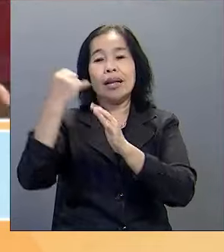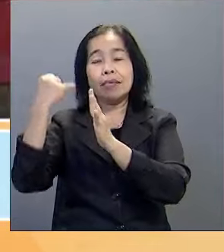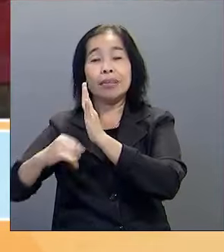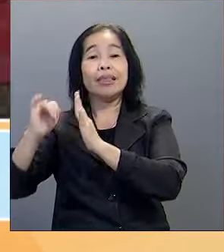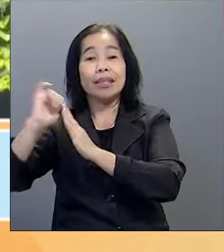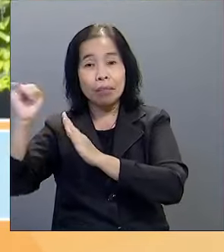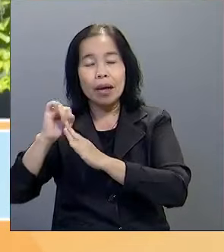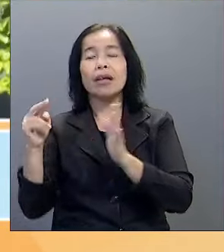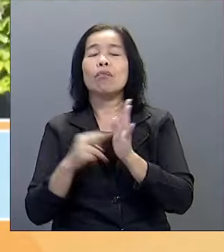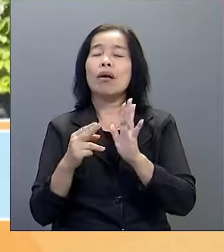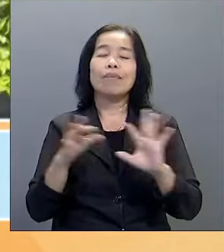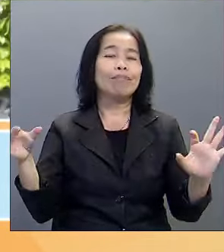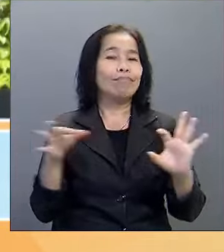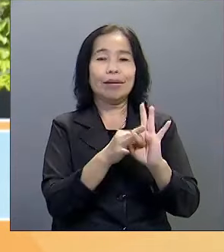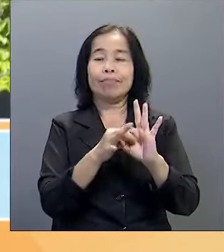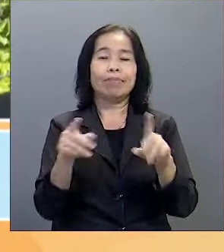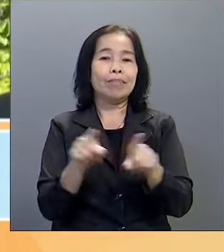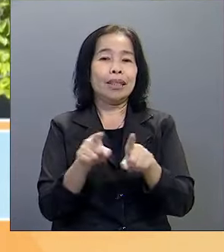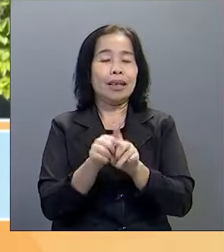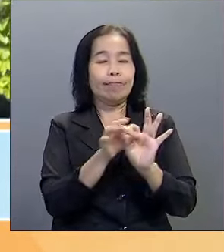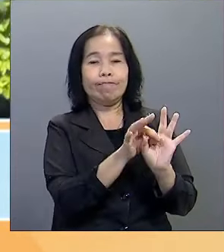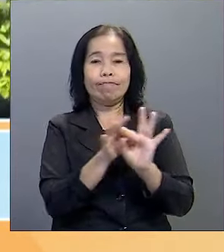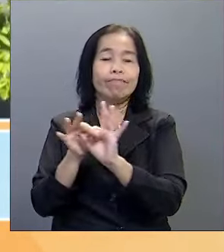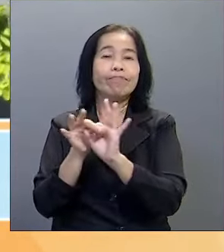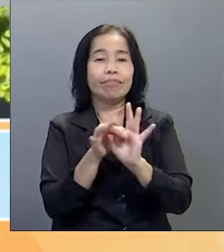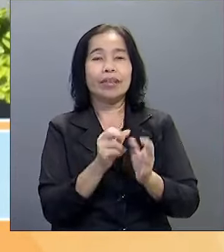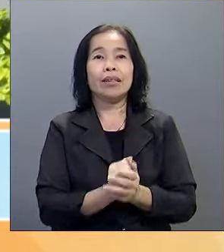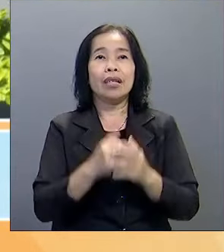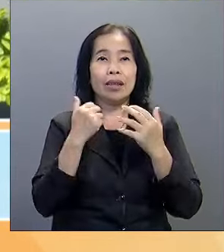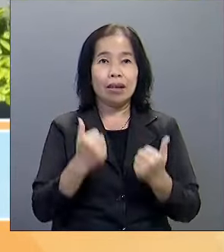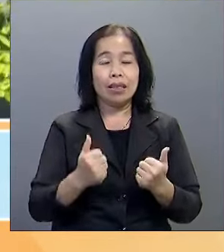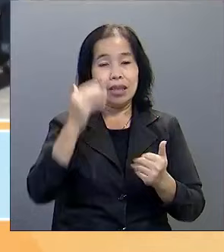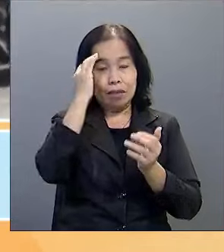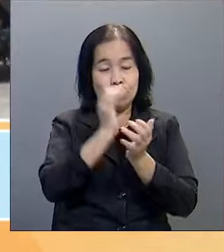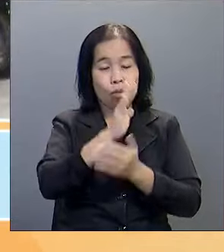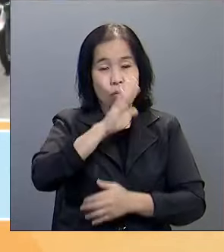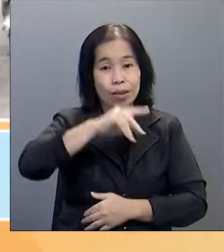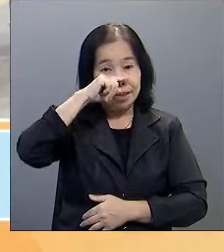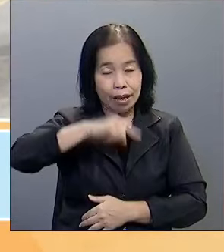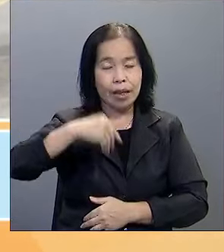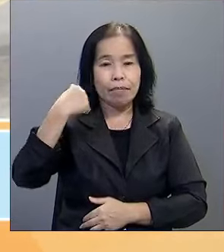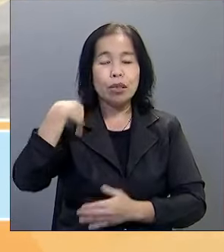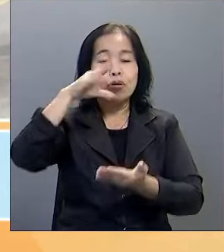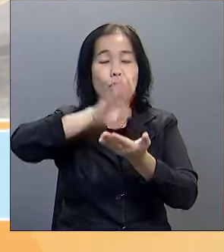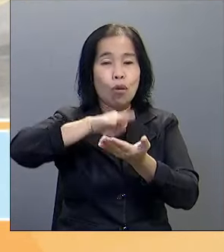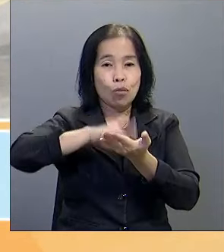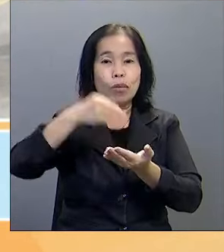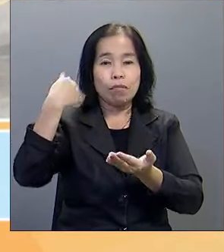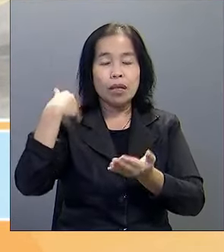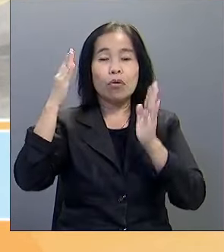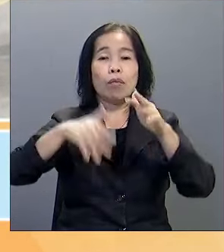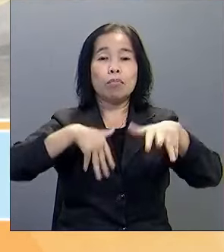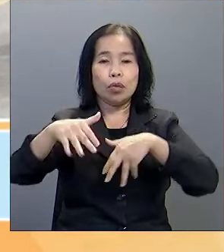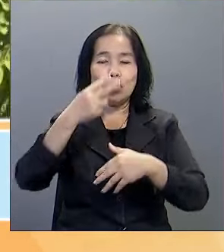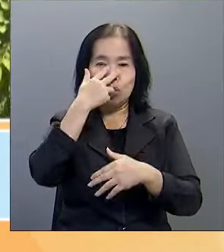ให่คนนลถกัแล้วแคลถกันแล้ว ตรนี้ครับ นอกจากตำรวจเองมีระบบฐานขมูลเรายัสามาถใหพระชาชนเข้ไปตวสบเองได